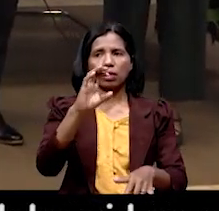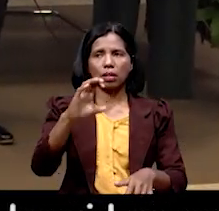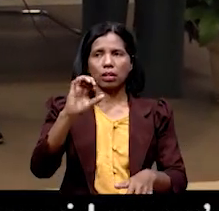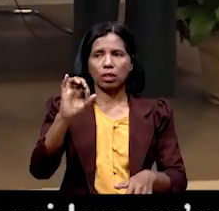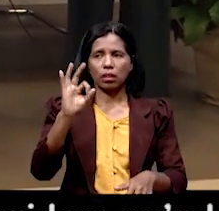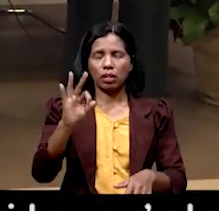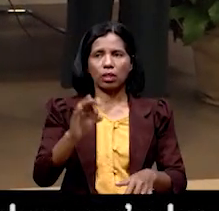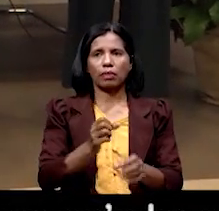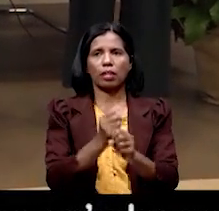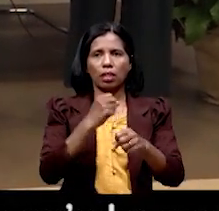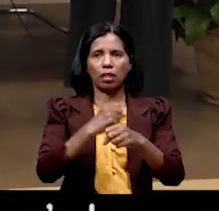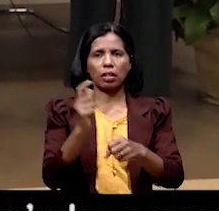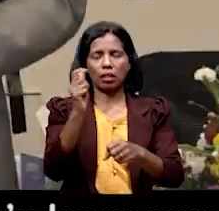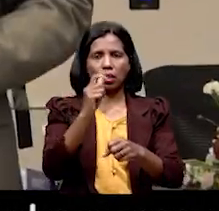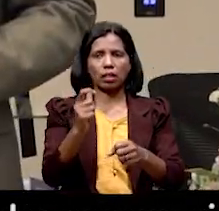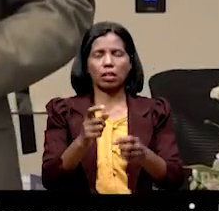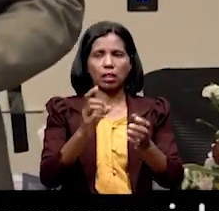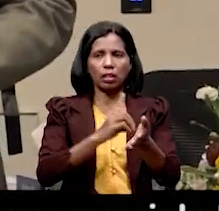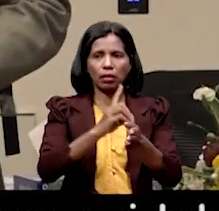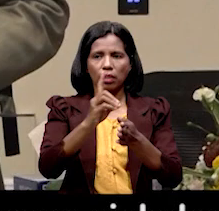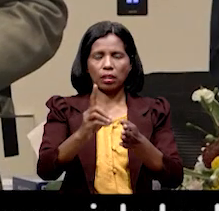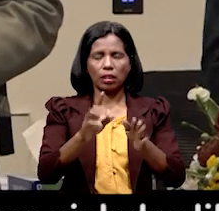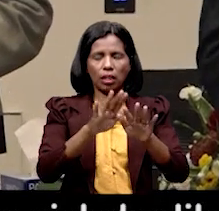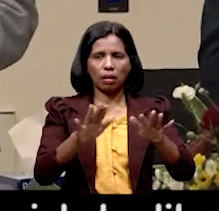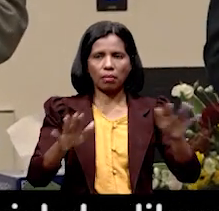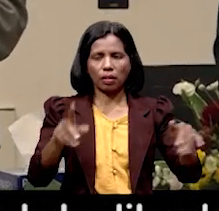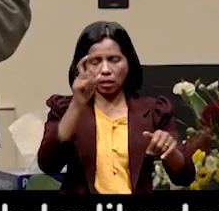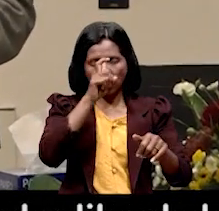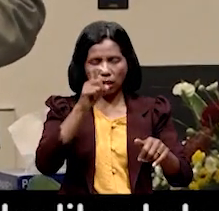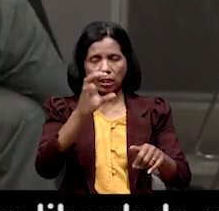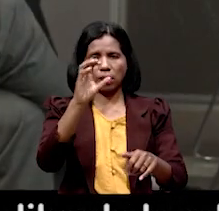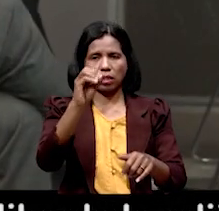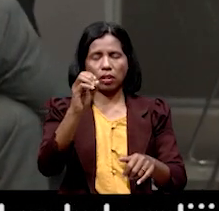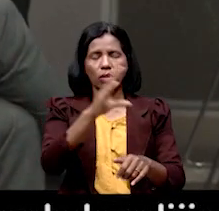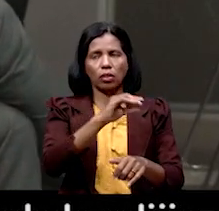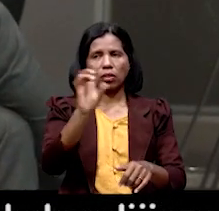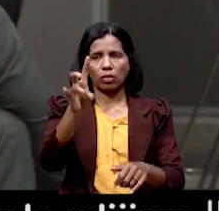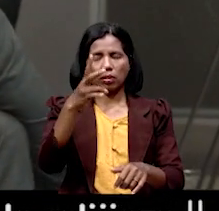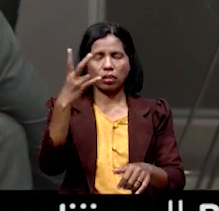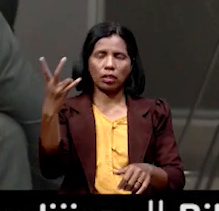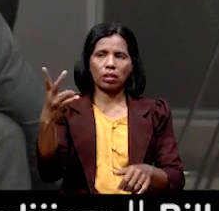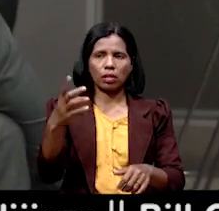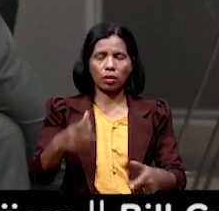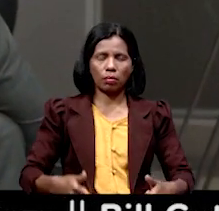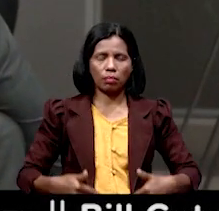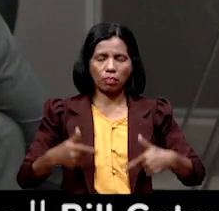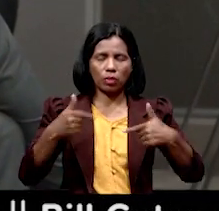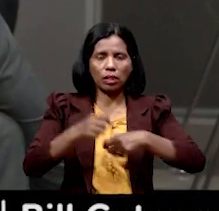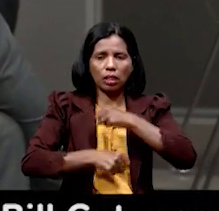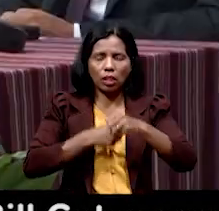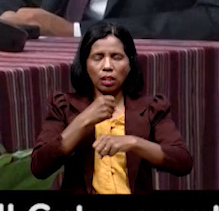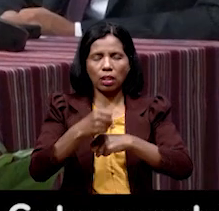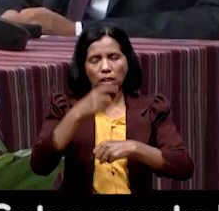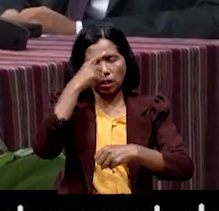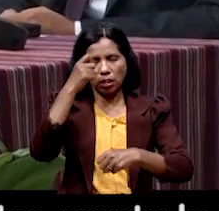iha terça-feira semana ne hatudu labarik ho idade zero to sanulu resing hitu, maioria se moris iha mukit nelaran,